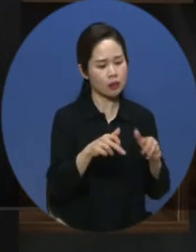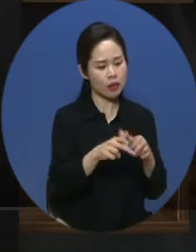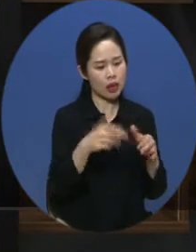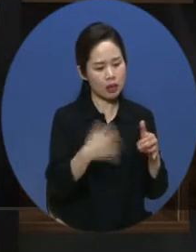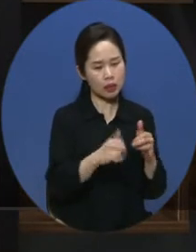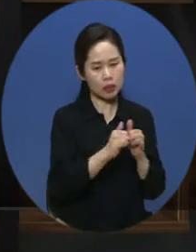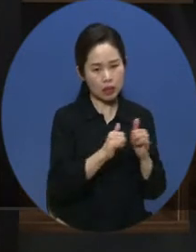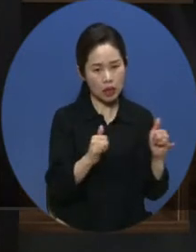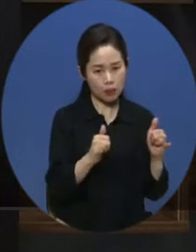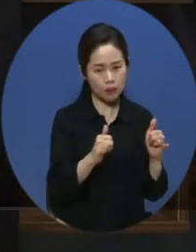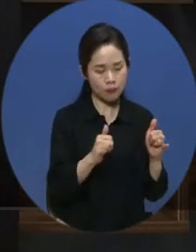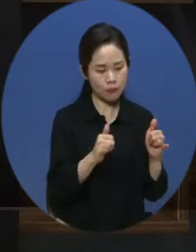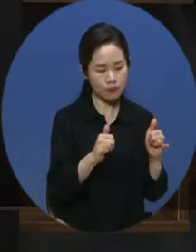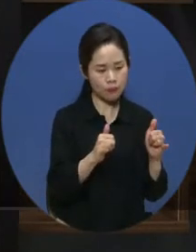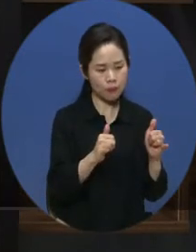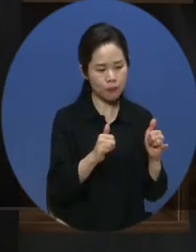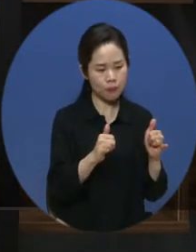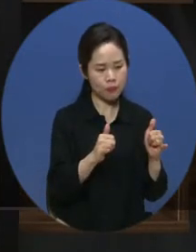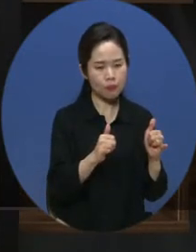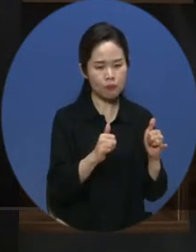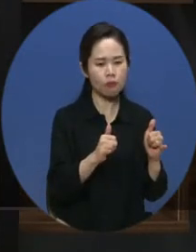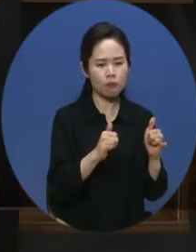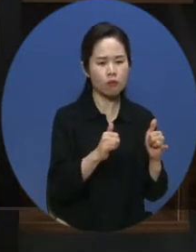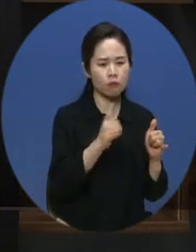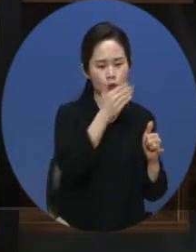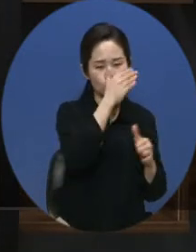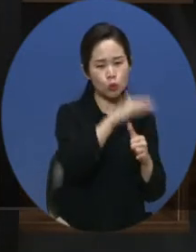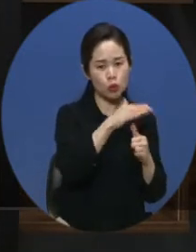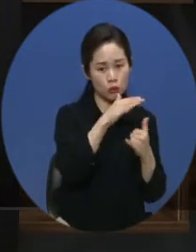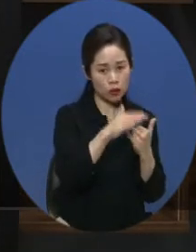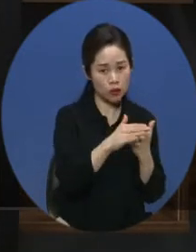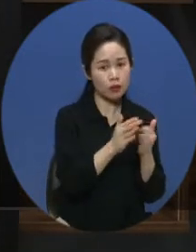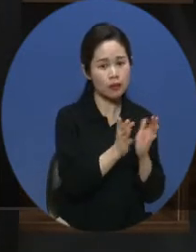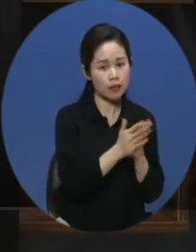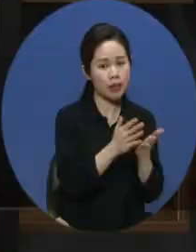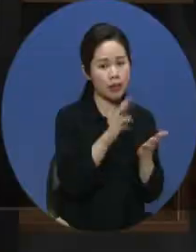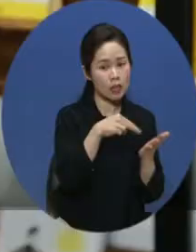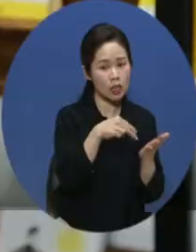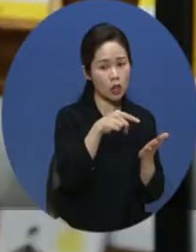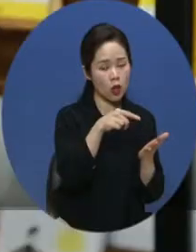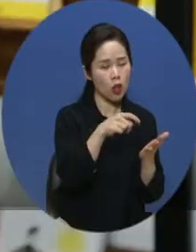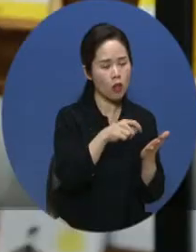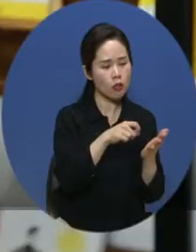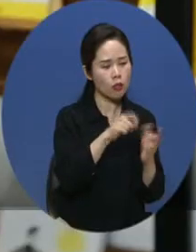읽은 책을 똑같이 읽게 하자라는 게 저희의 첫 번째 시작이었습니다. 그래서